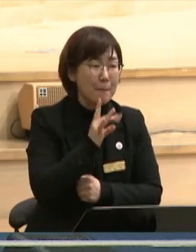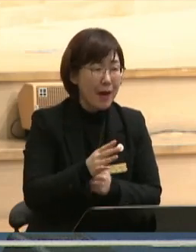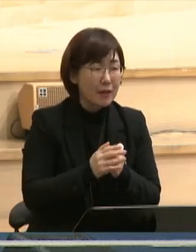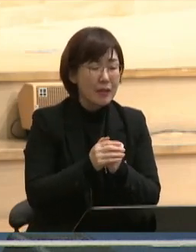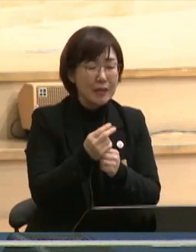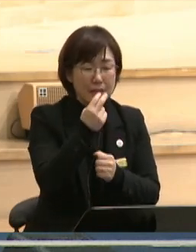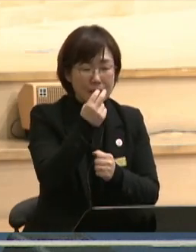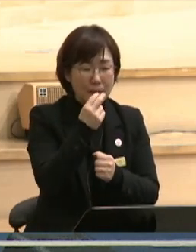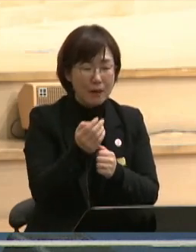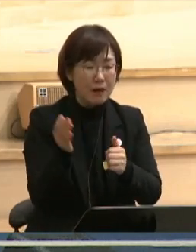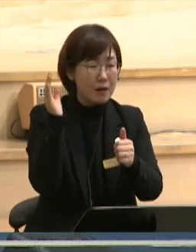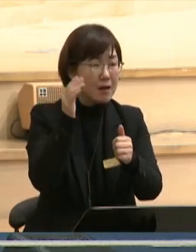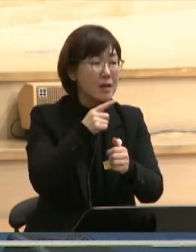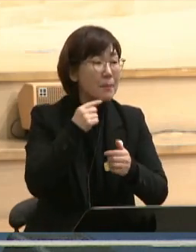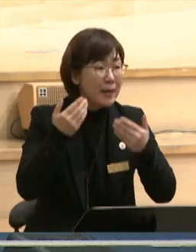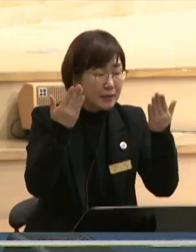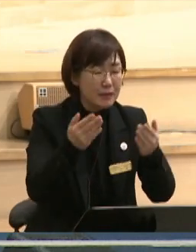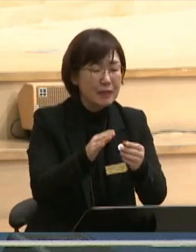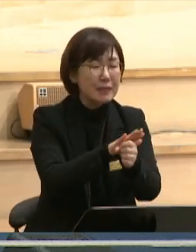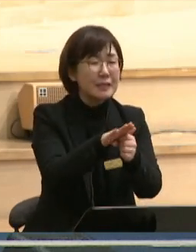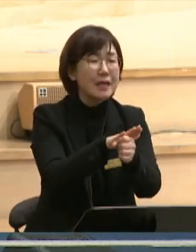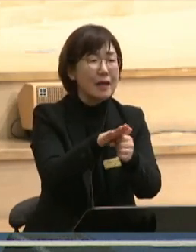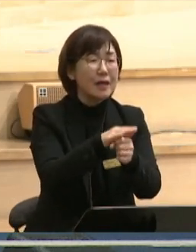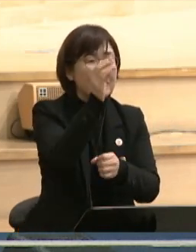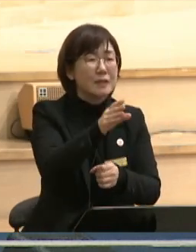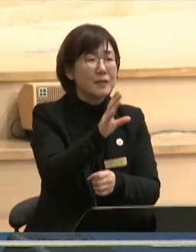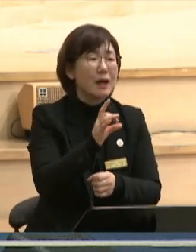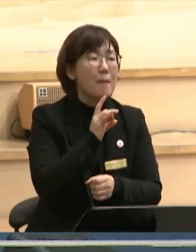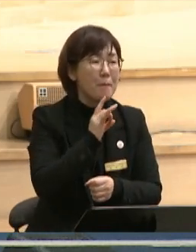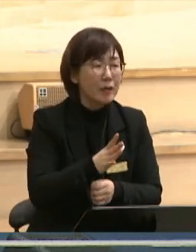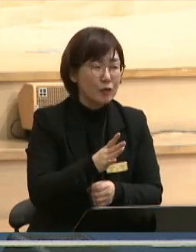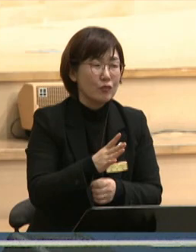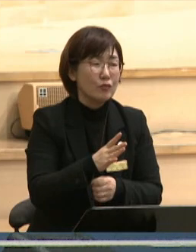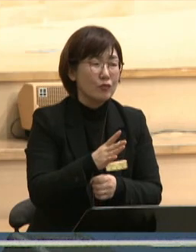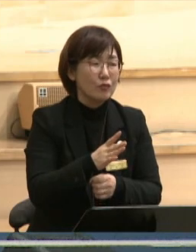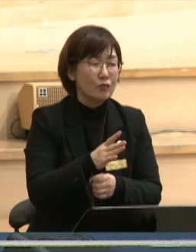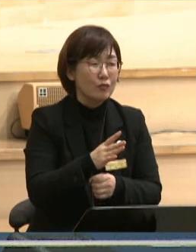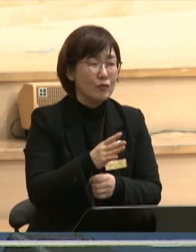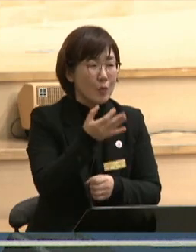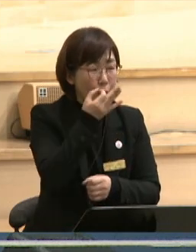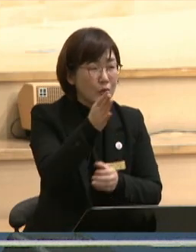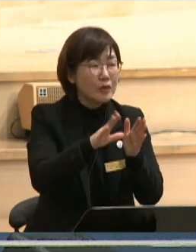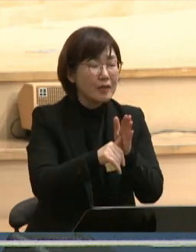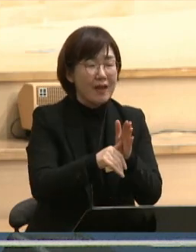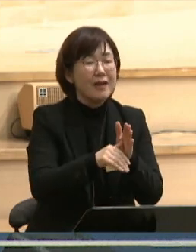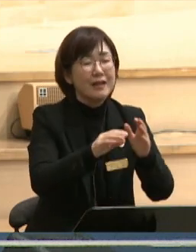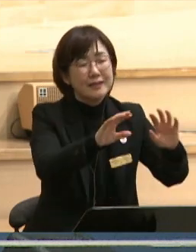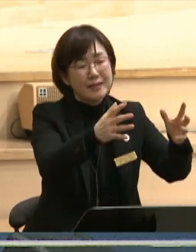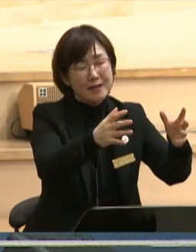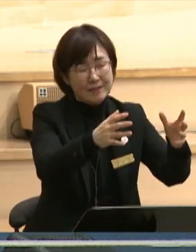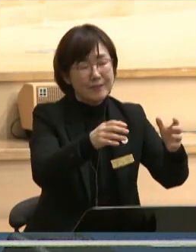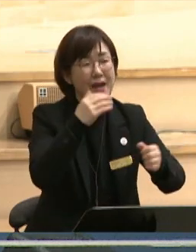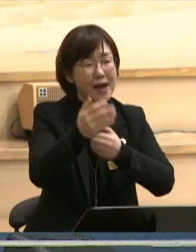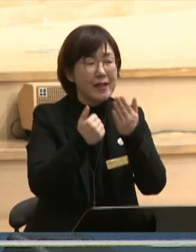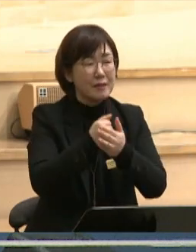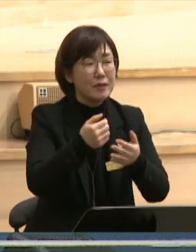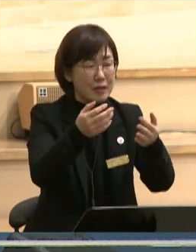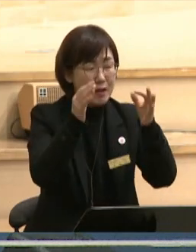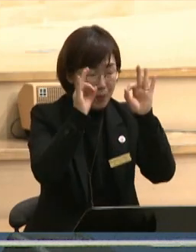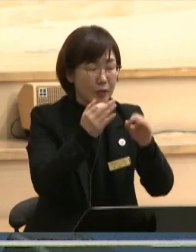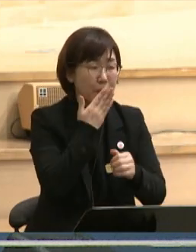생명을 바치는 사랑을 통해서만 세상은 하나님을 볼 수 있는 것입니다 주님의 몸 된 교회를